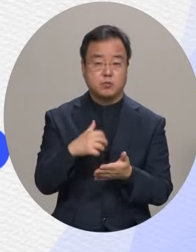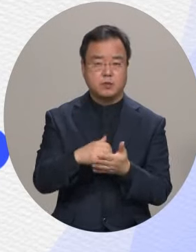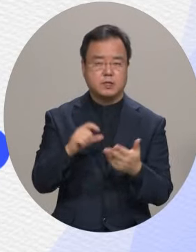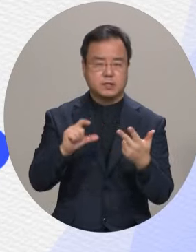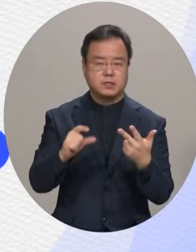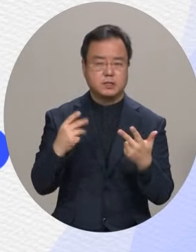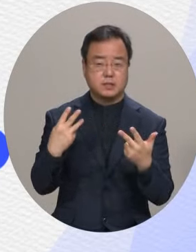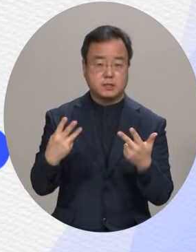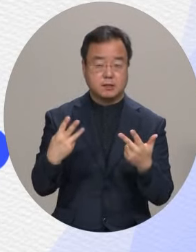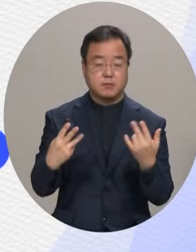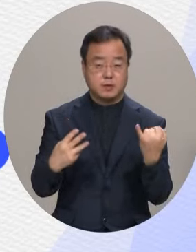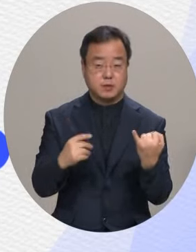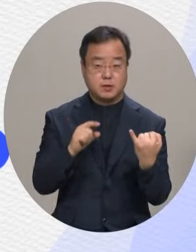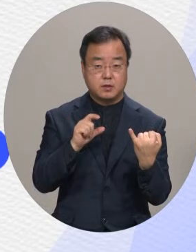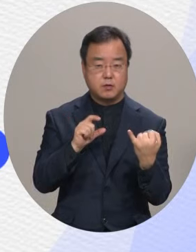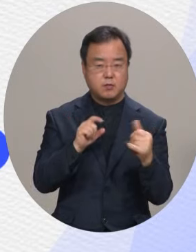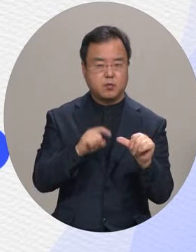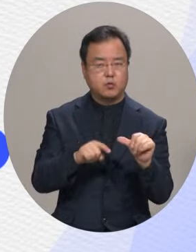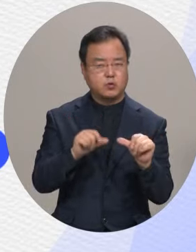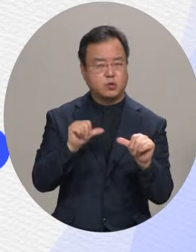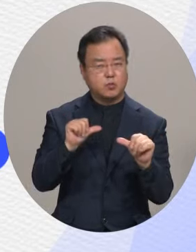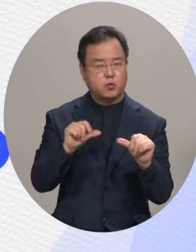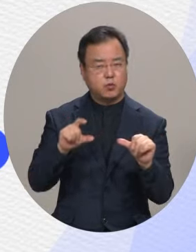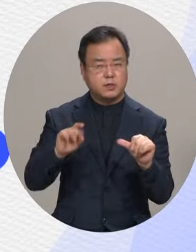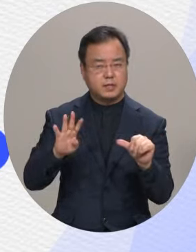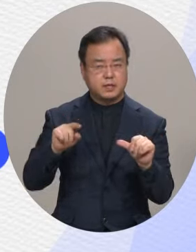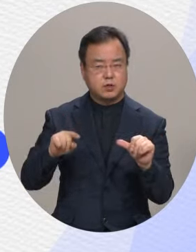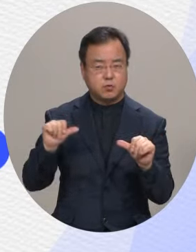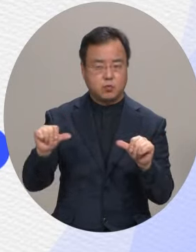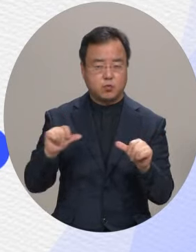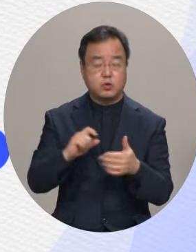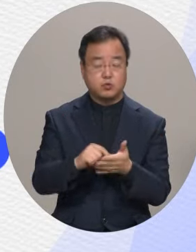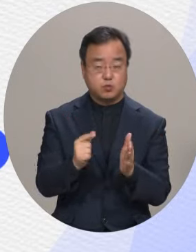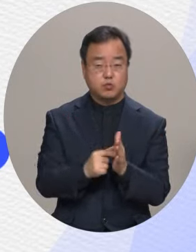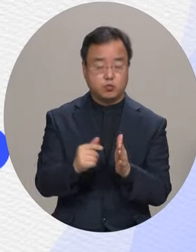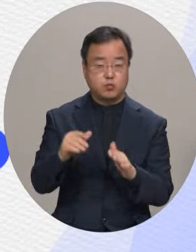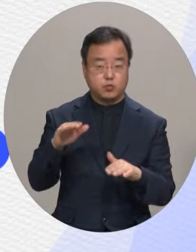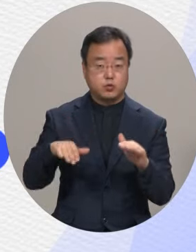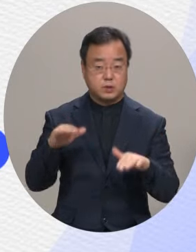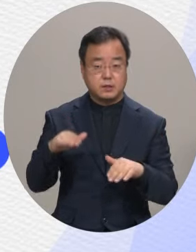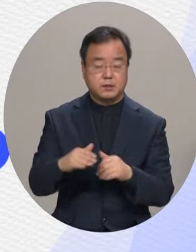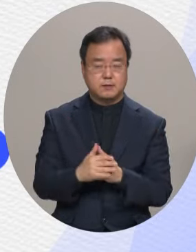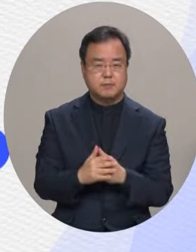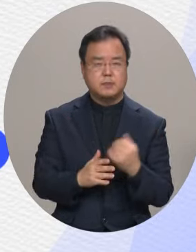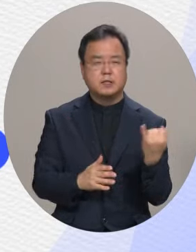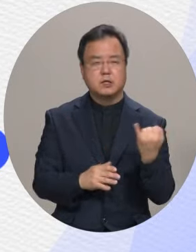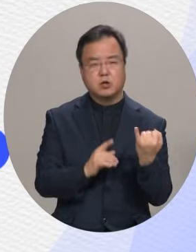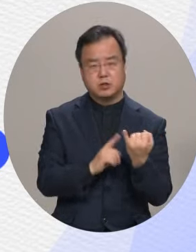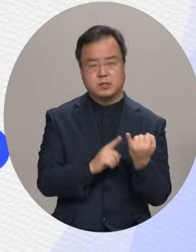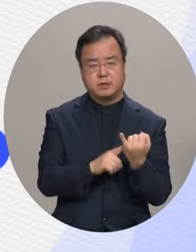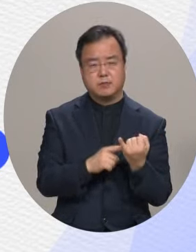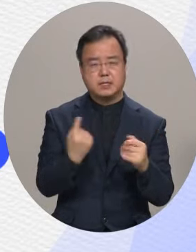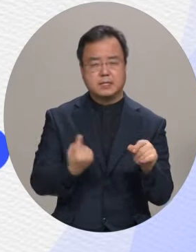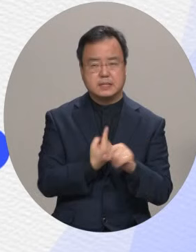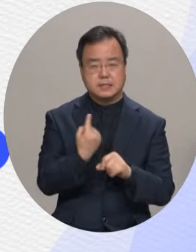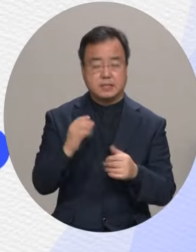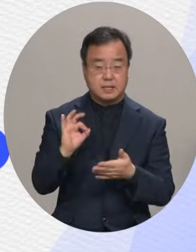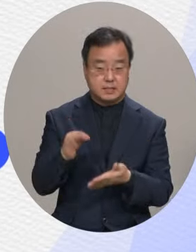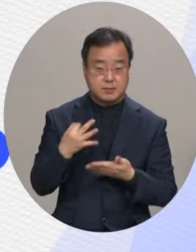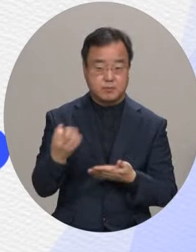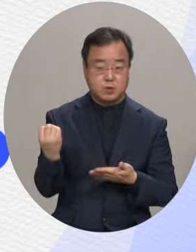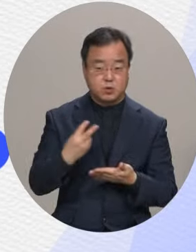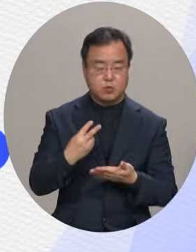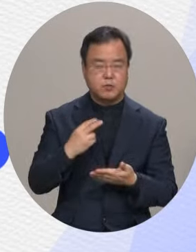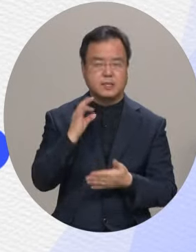3 여자는 5.5대 4.5 정도의 비율로 나타나고 있습니다 어 여자의 경우 시간제 한시적